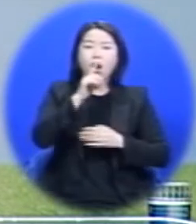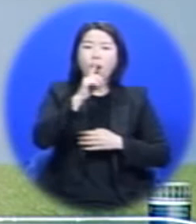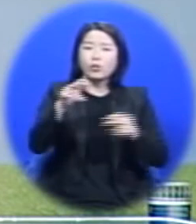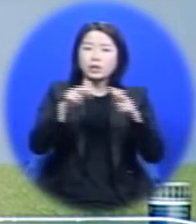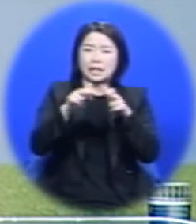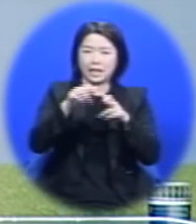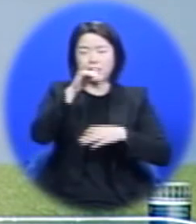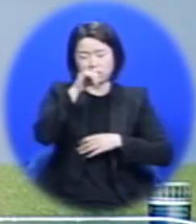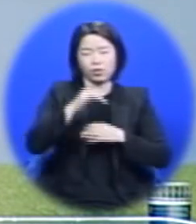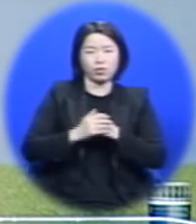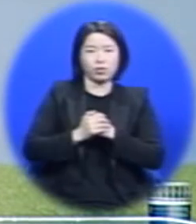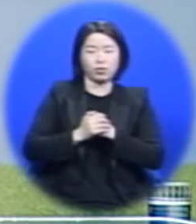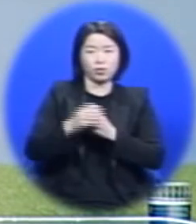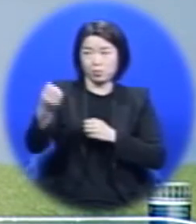있어요